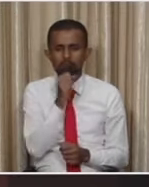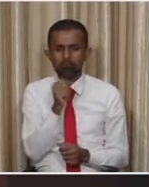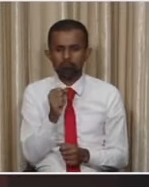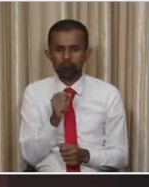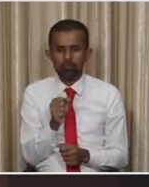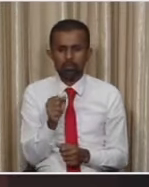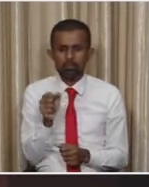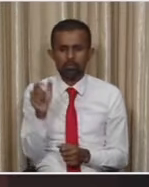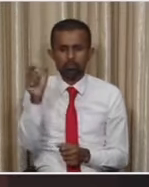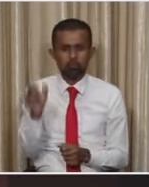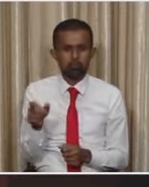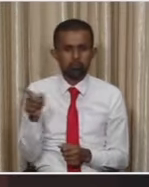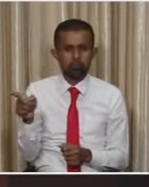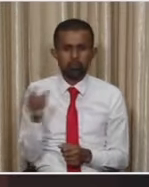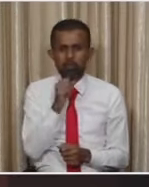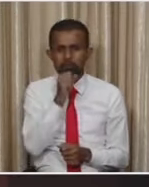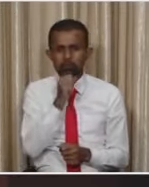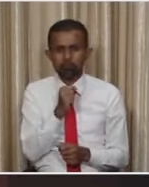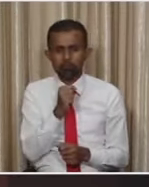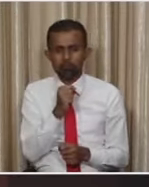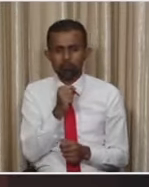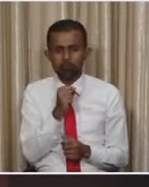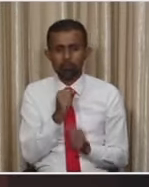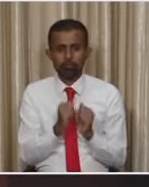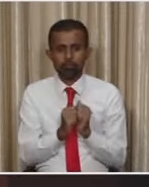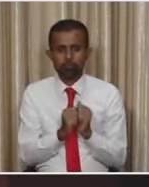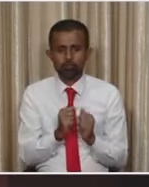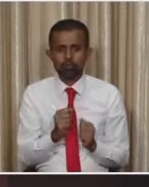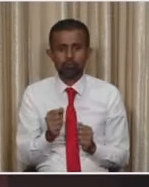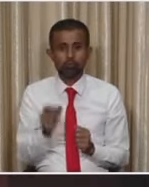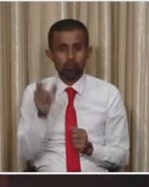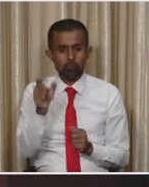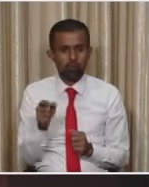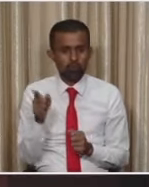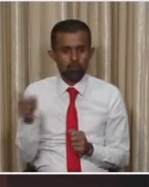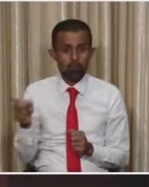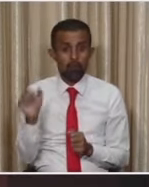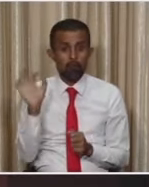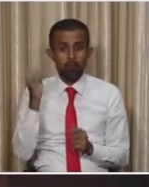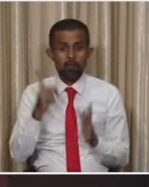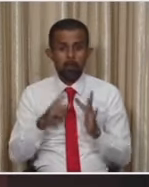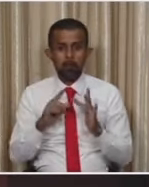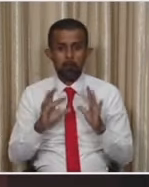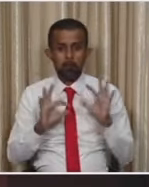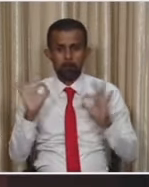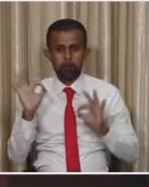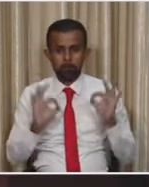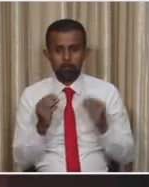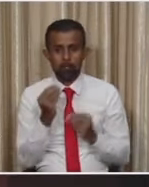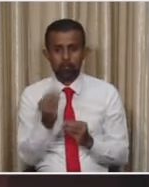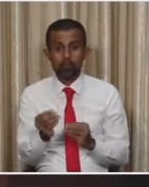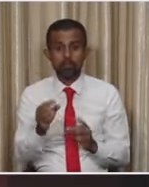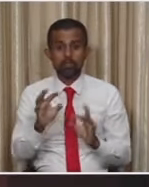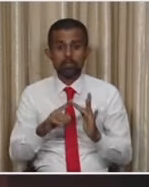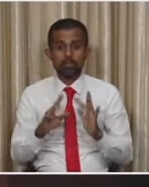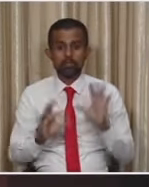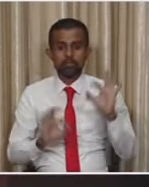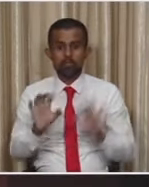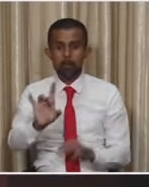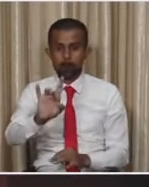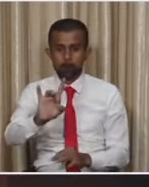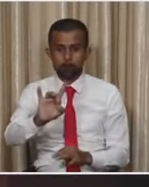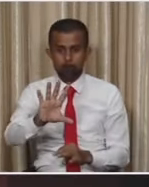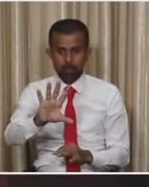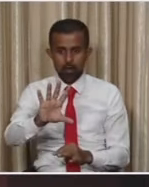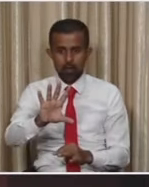ප්‍රජාවට, විශ්‍රාමික ප්‍රජාවට විශේෂිත වූ පොලි අනුපාතයක් ලබා දුන්නා 15%. එනේ